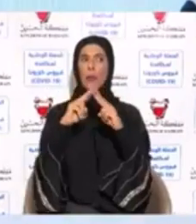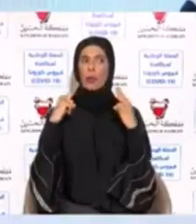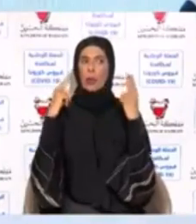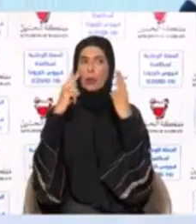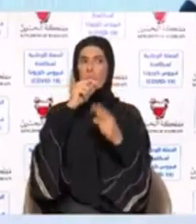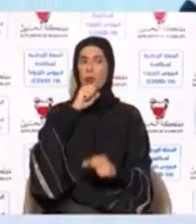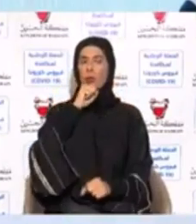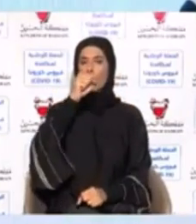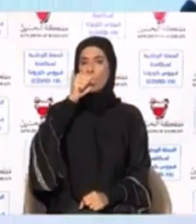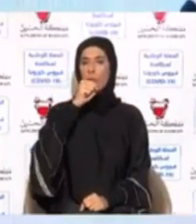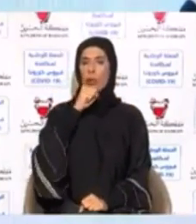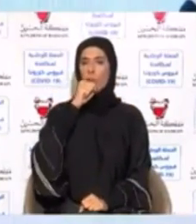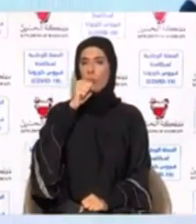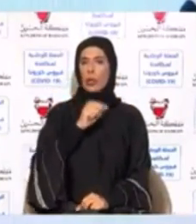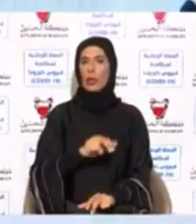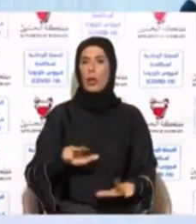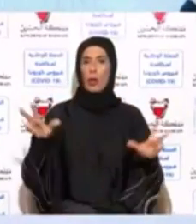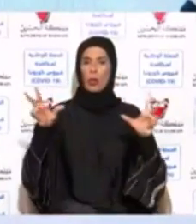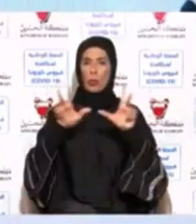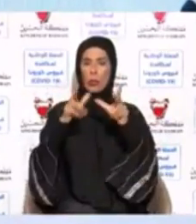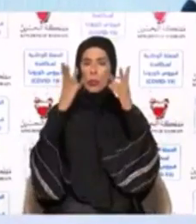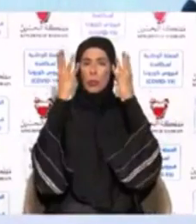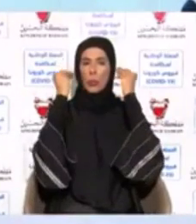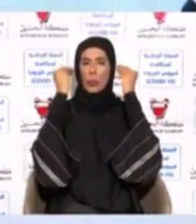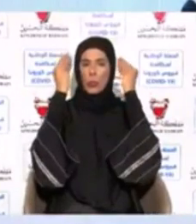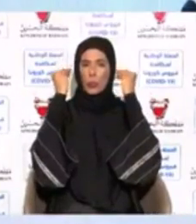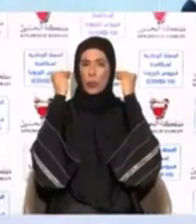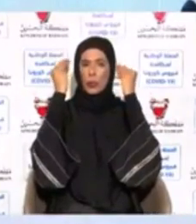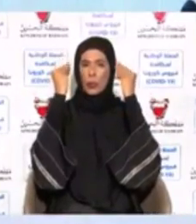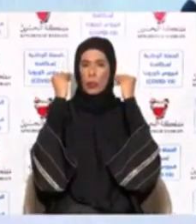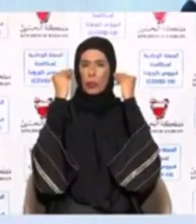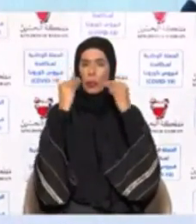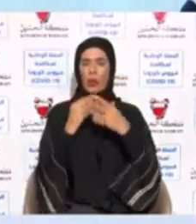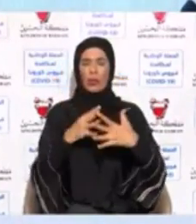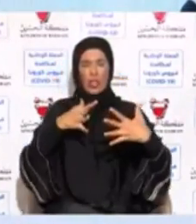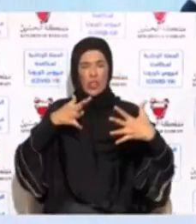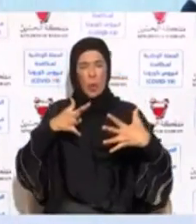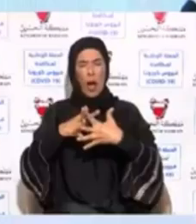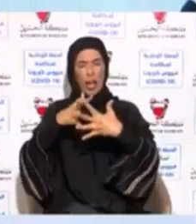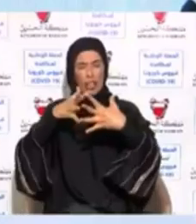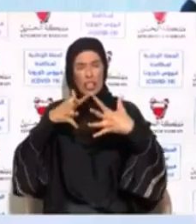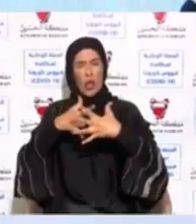صحفي بالإضافة إلى المواد الإعلامية والتثقيفية، التجمعات بحد ذاتها